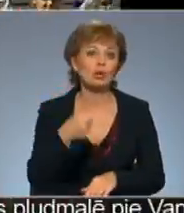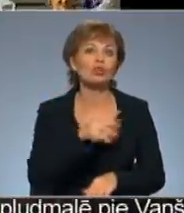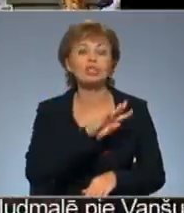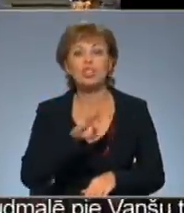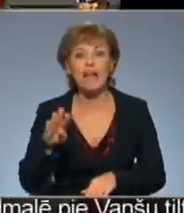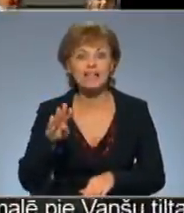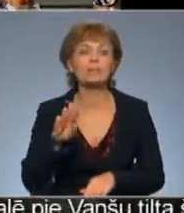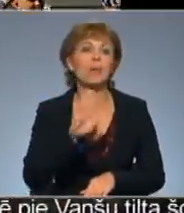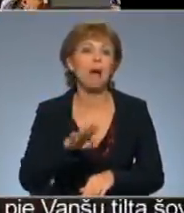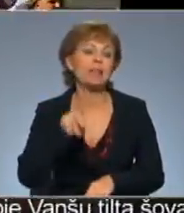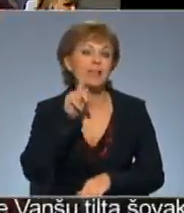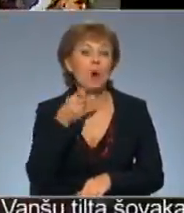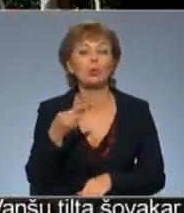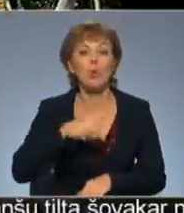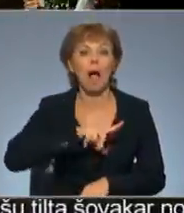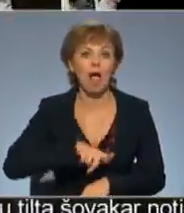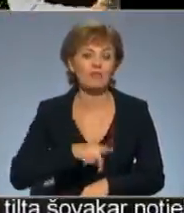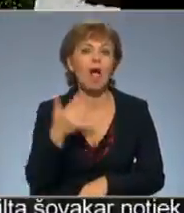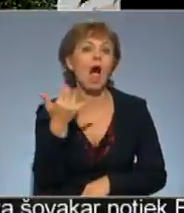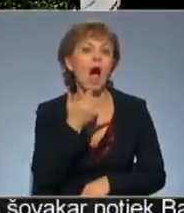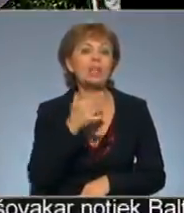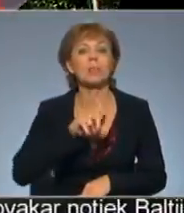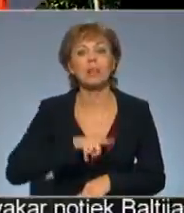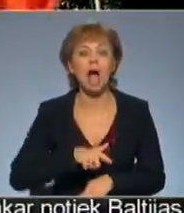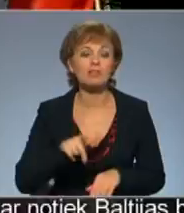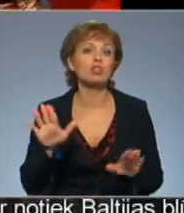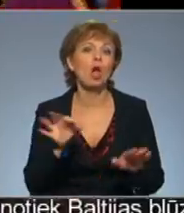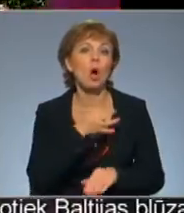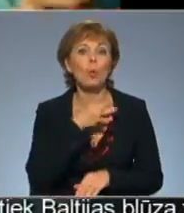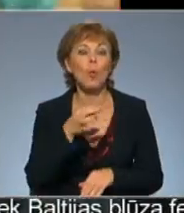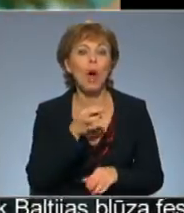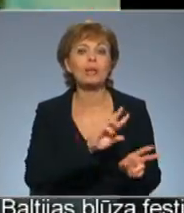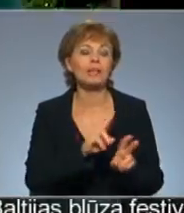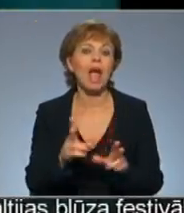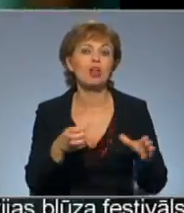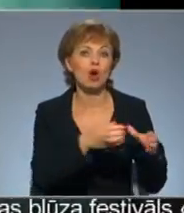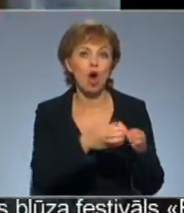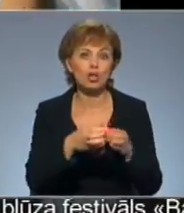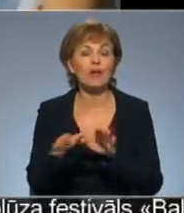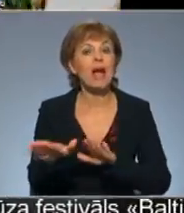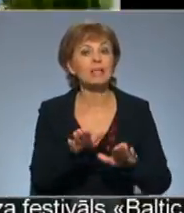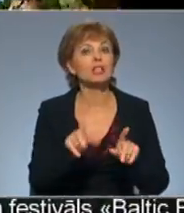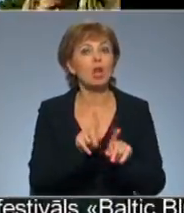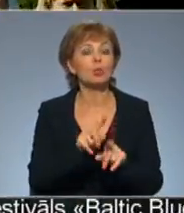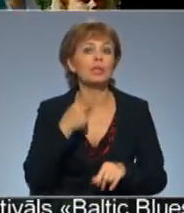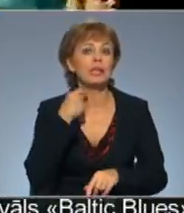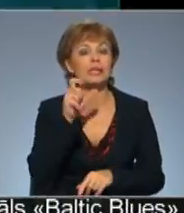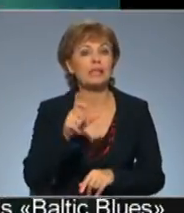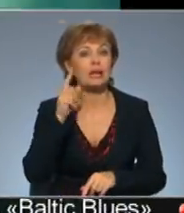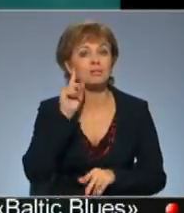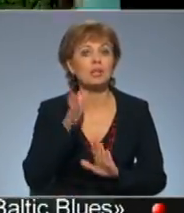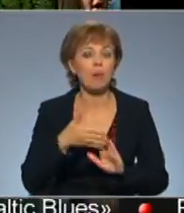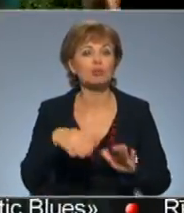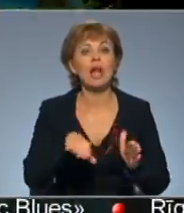37400 bērnu un jauniešu no Latvijas, kā arī ārzem latviešu koru un deju kolektīvu. Tāpēc rīkotāji aicina rīdziniekus būt saprotošiem, bet